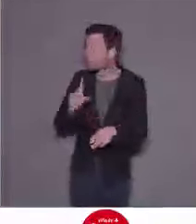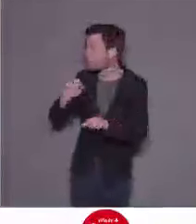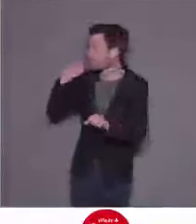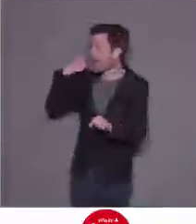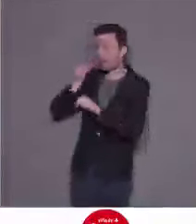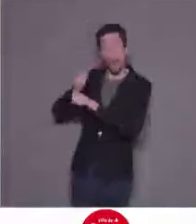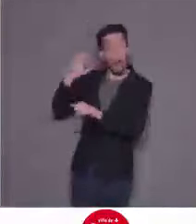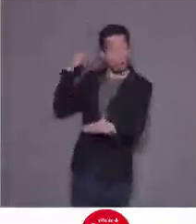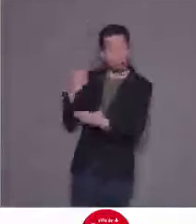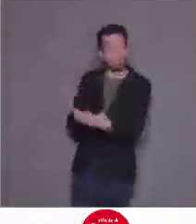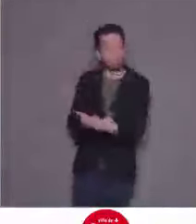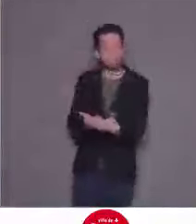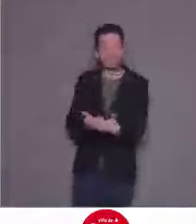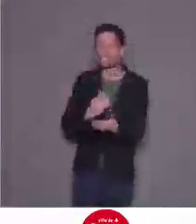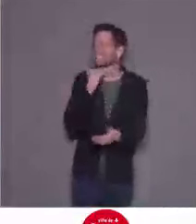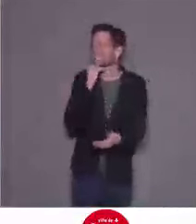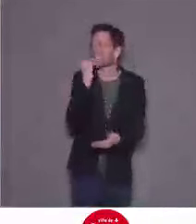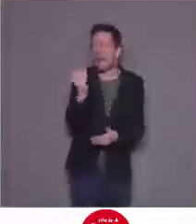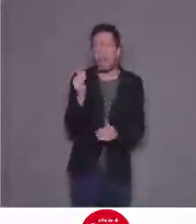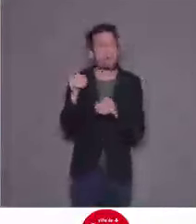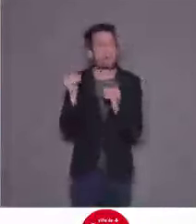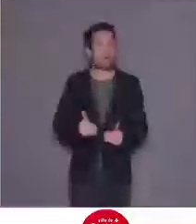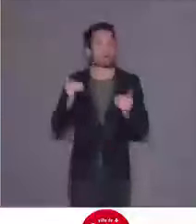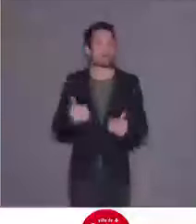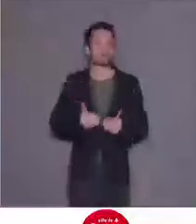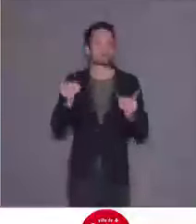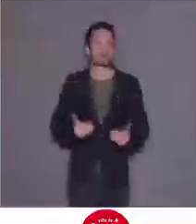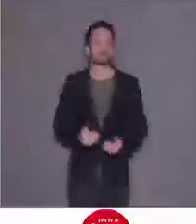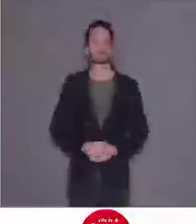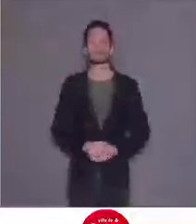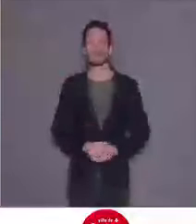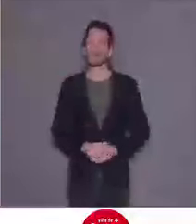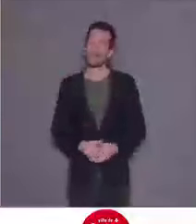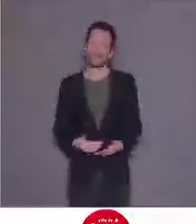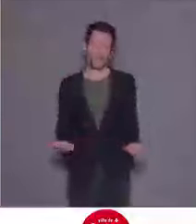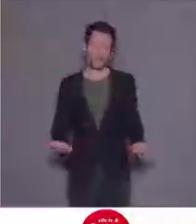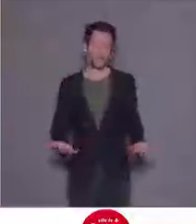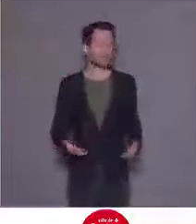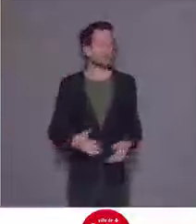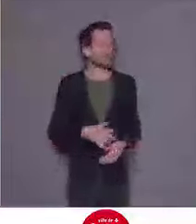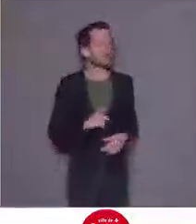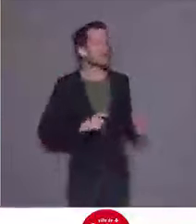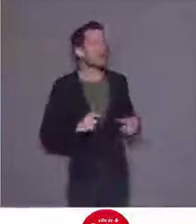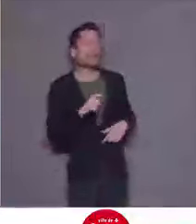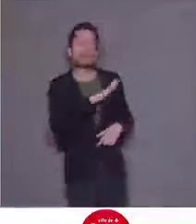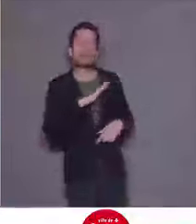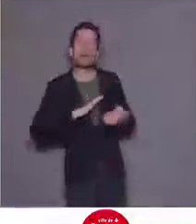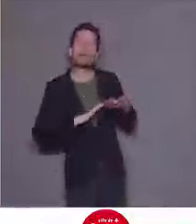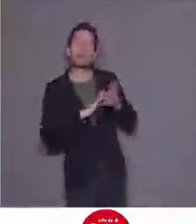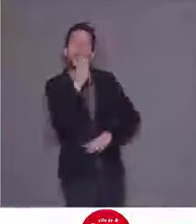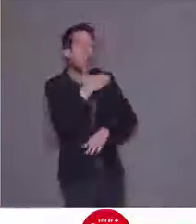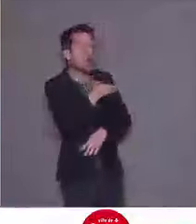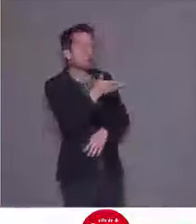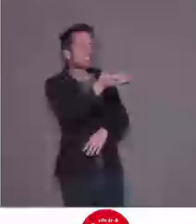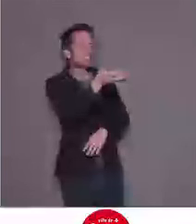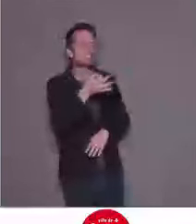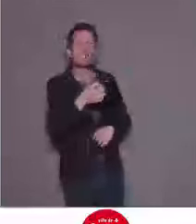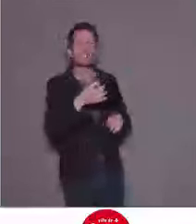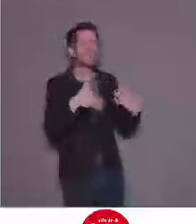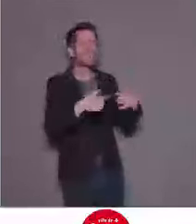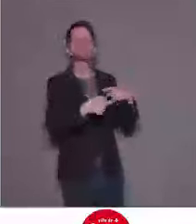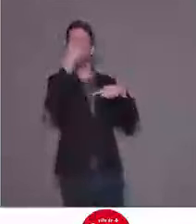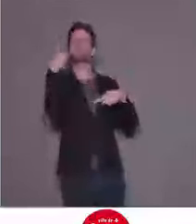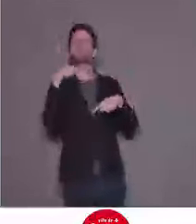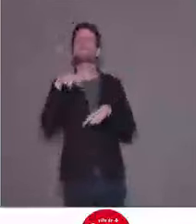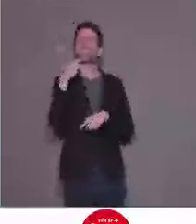la gouvernance municipale. Certes, et ma collègue Ingrid Bourg soulignait le 13 octobre dernier,